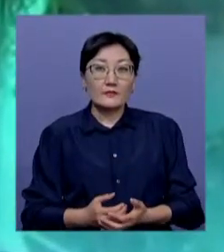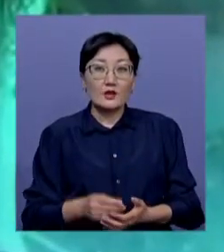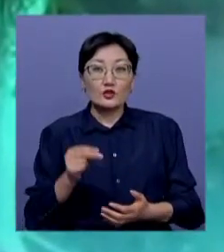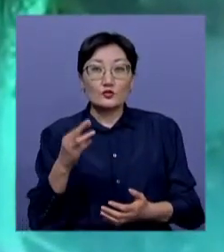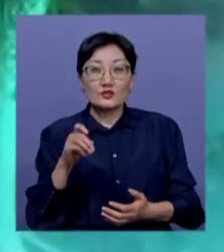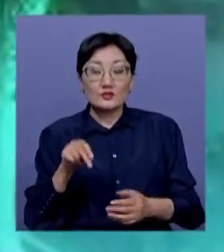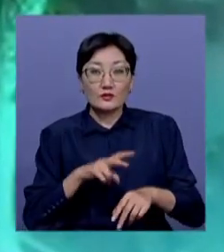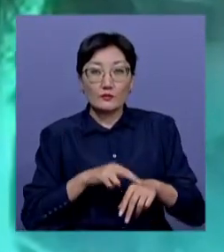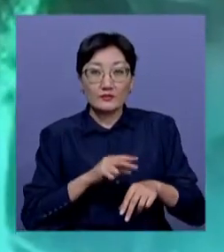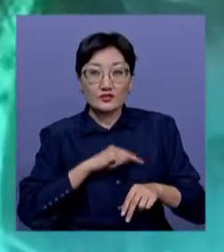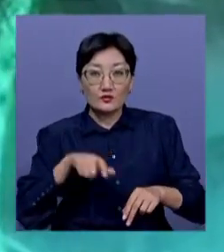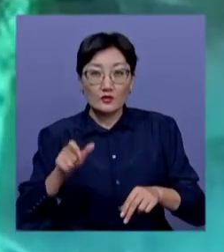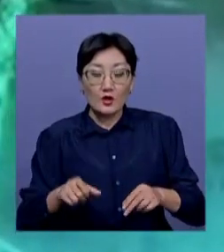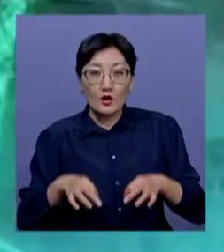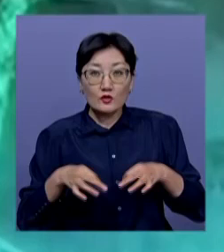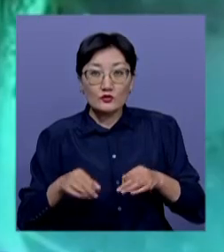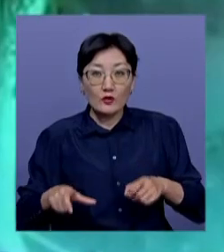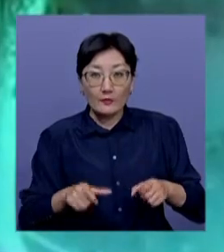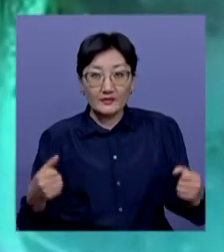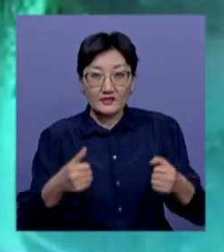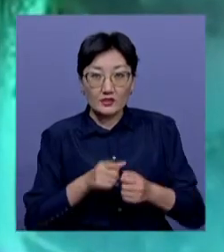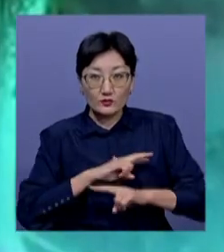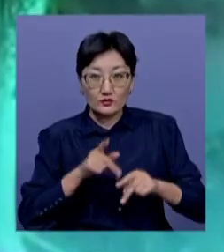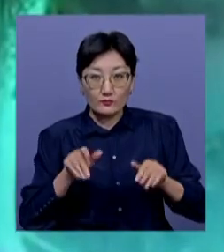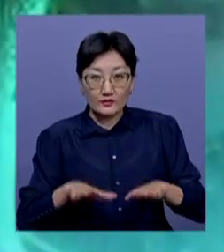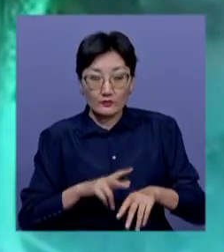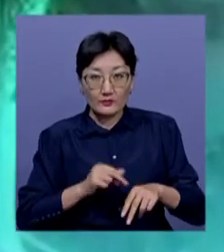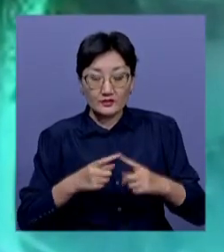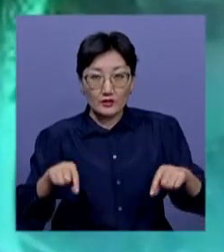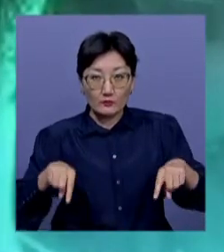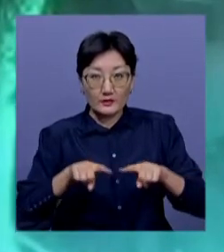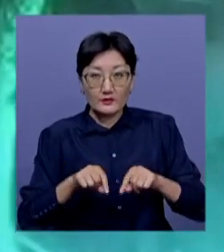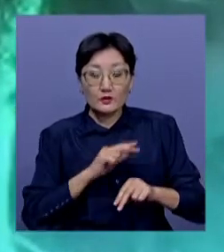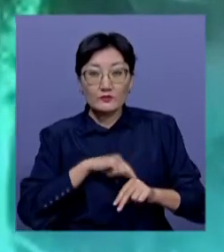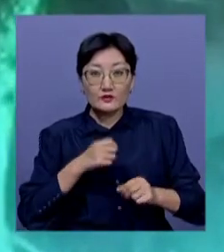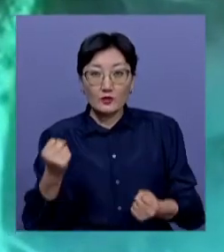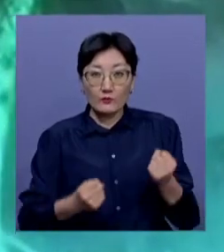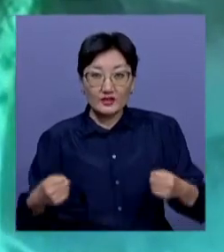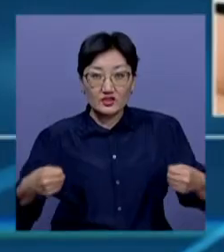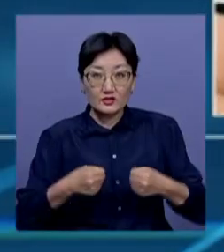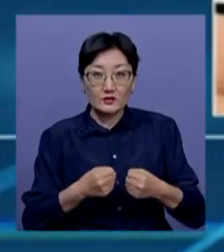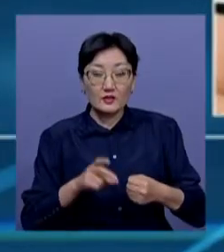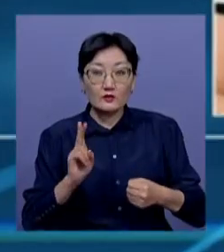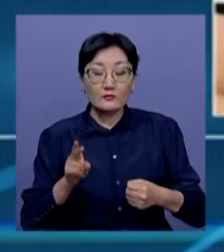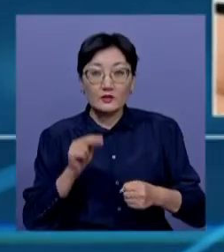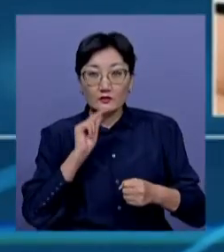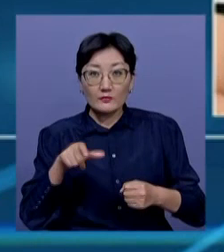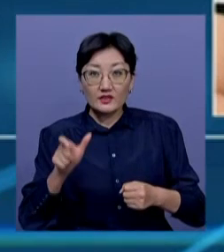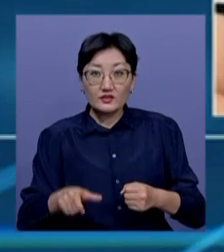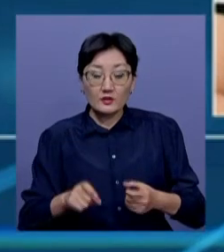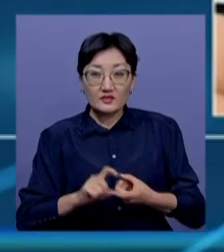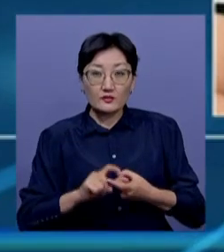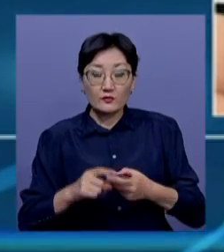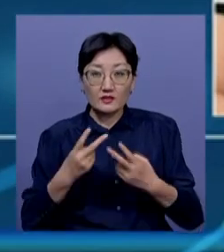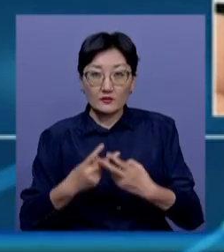Щучинскіде полиция қызметкерлері жол апатынан қаза болды. Жергілікті полиция бөлімінің қызметтік автокөлігін соққан кім? Күдіктіге қатысты